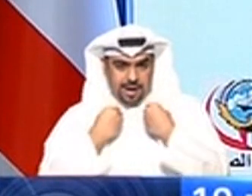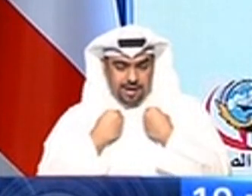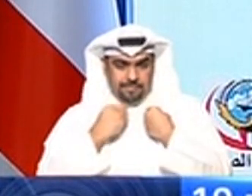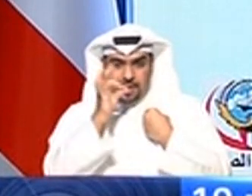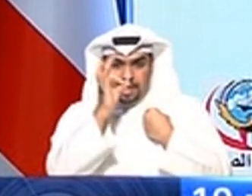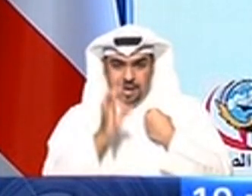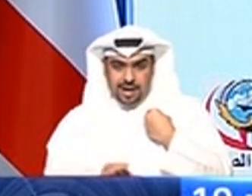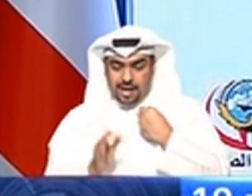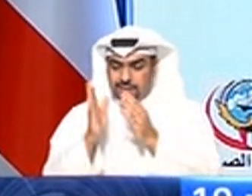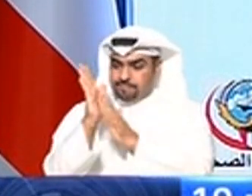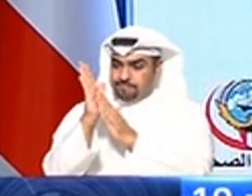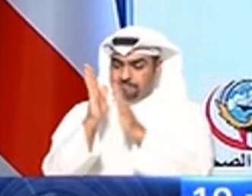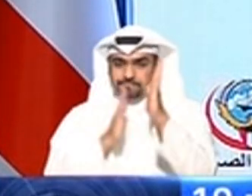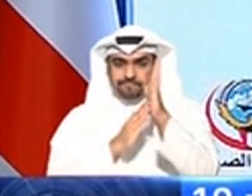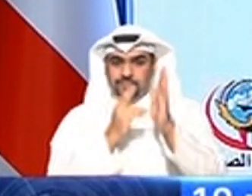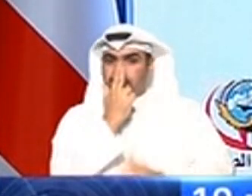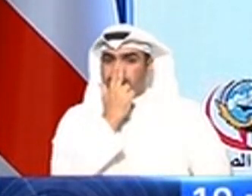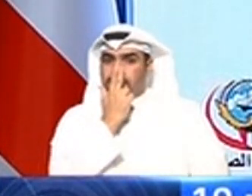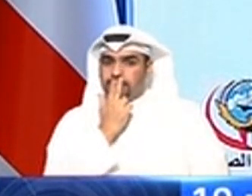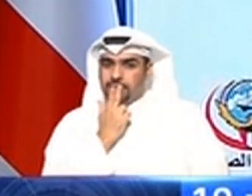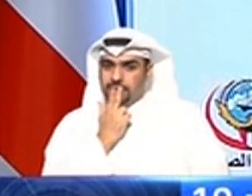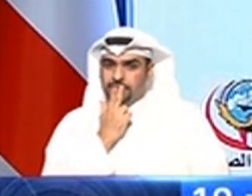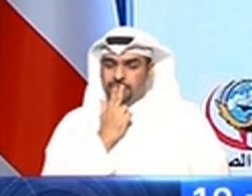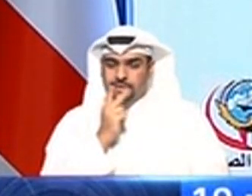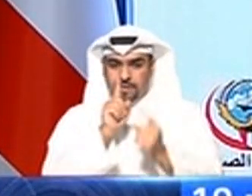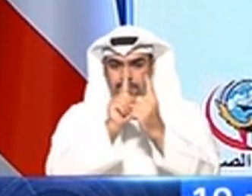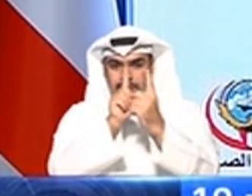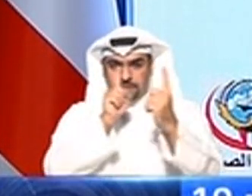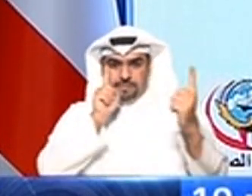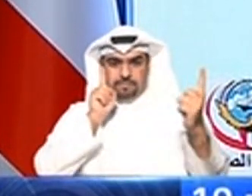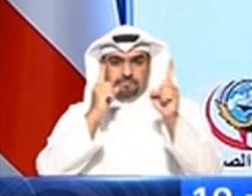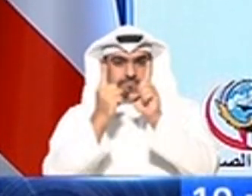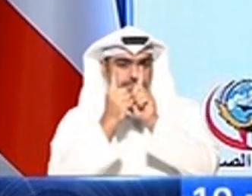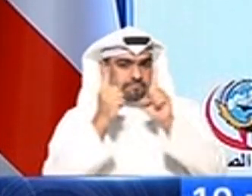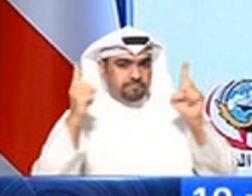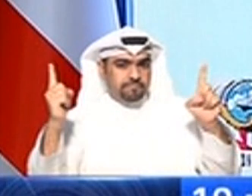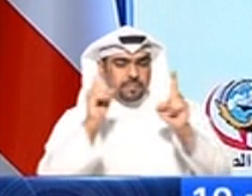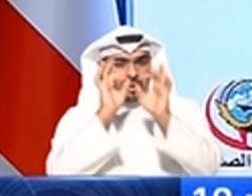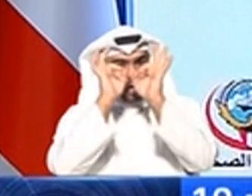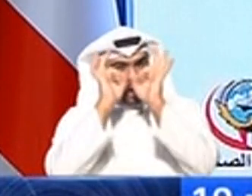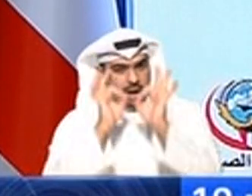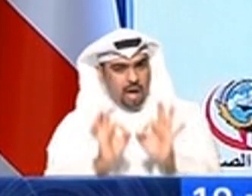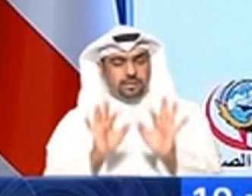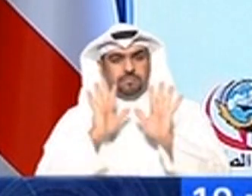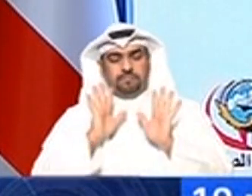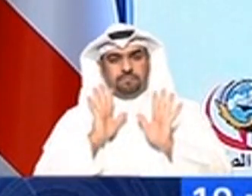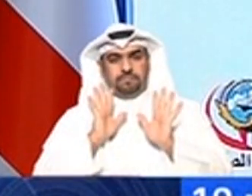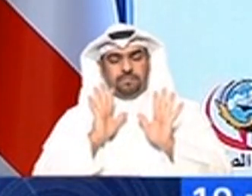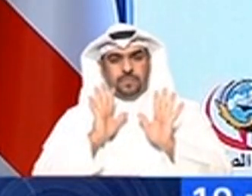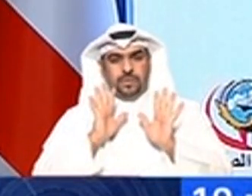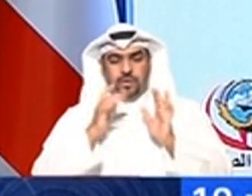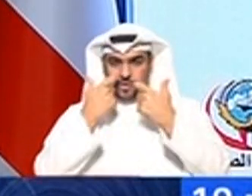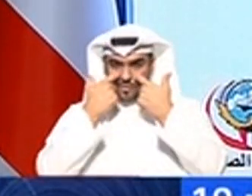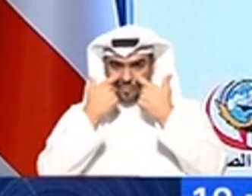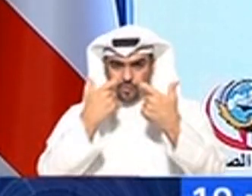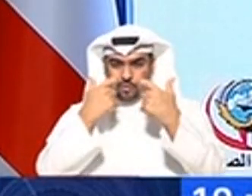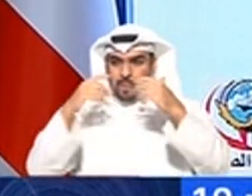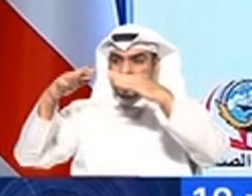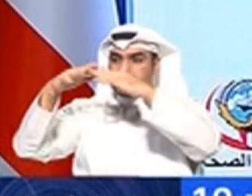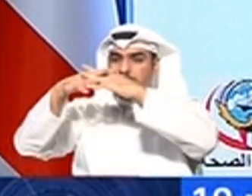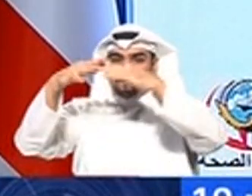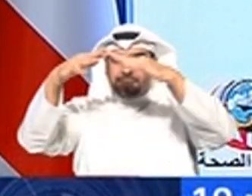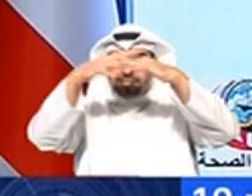اليدين والتباعد البدني physical distancing بين الآخرين وتجنب الأماكن